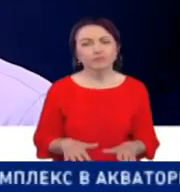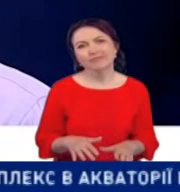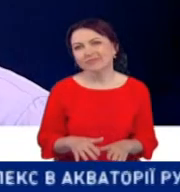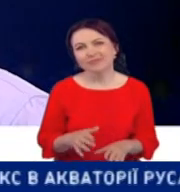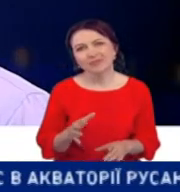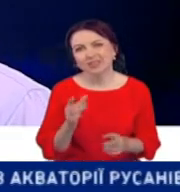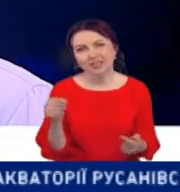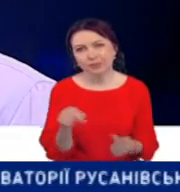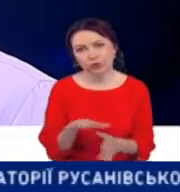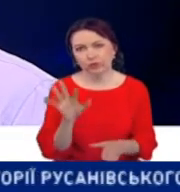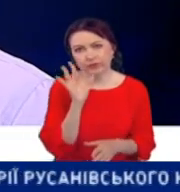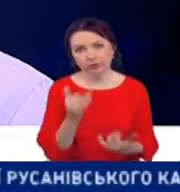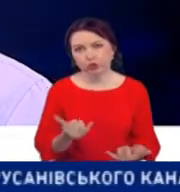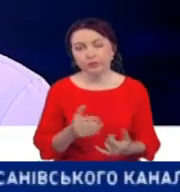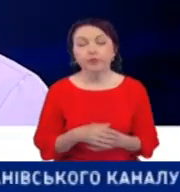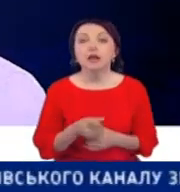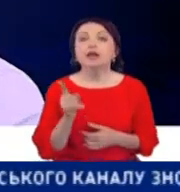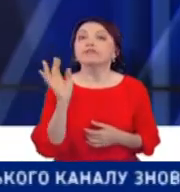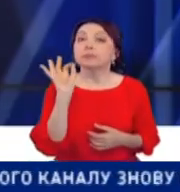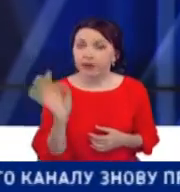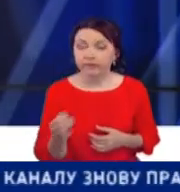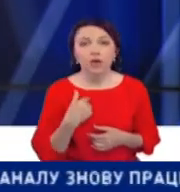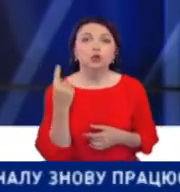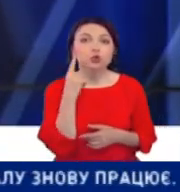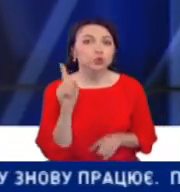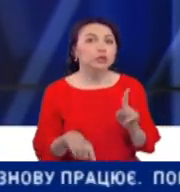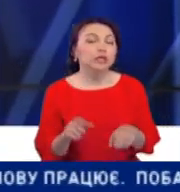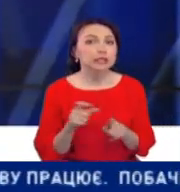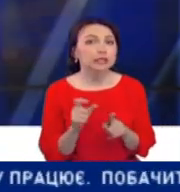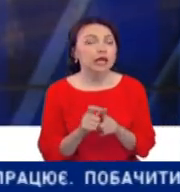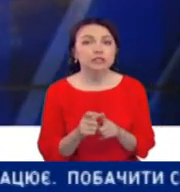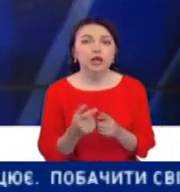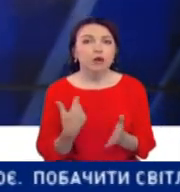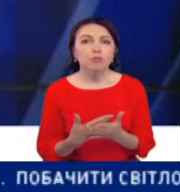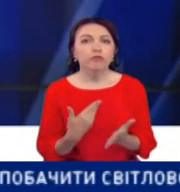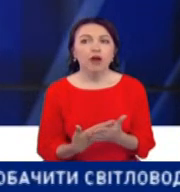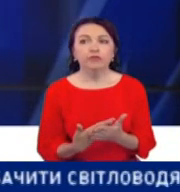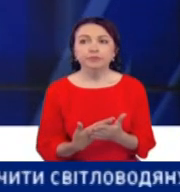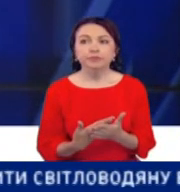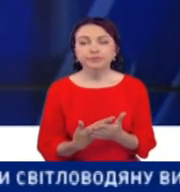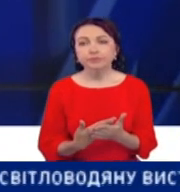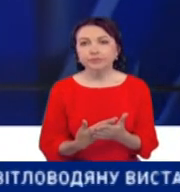часі. Ви праві, але, пан Андрій, коли от я чую деякі такі тези, да, мовляв,